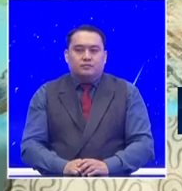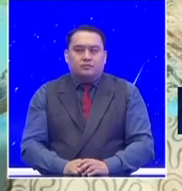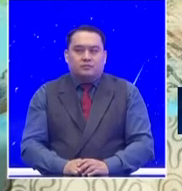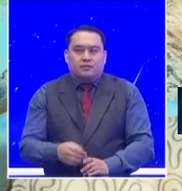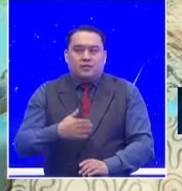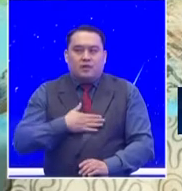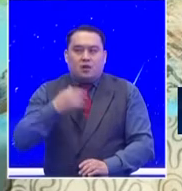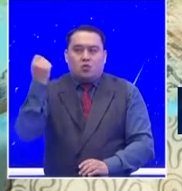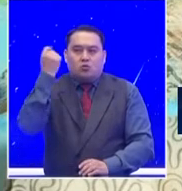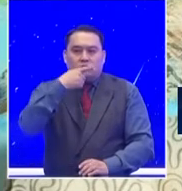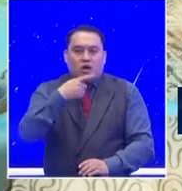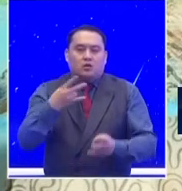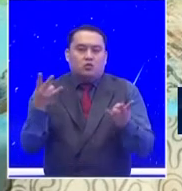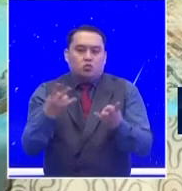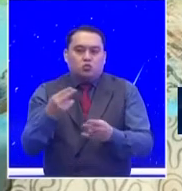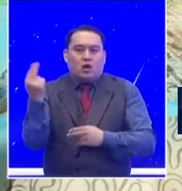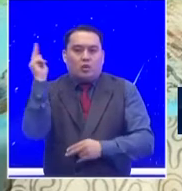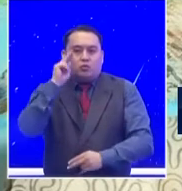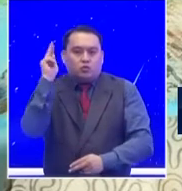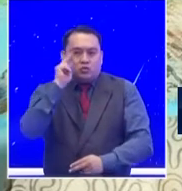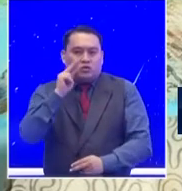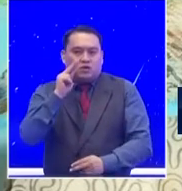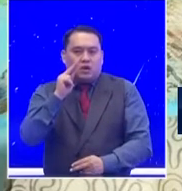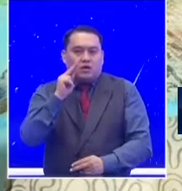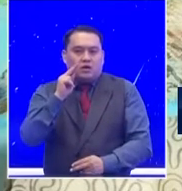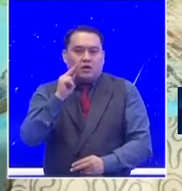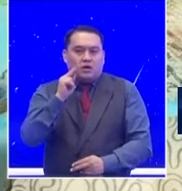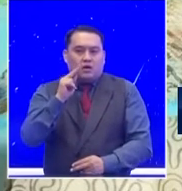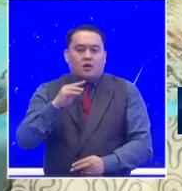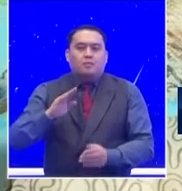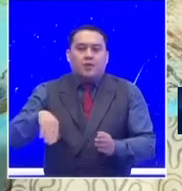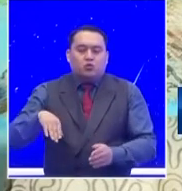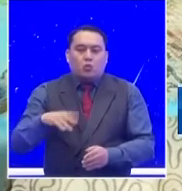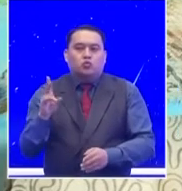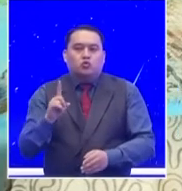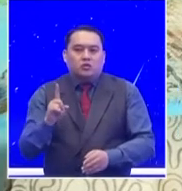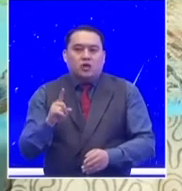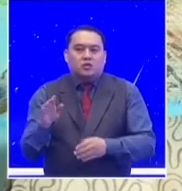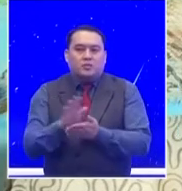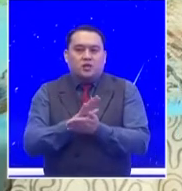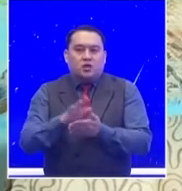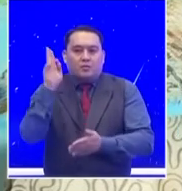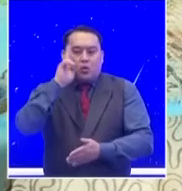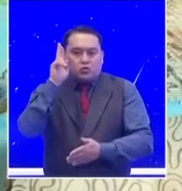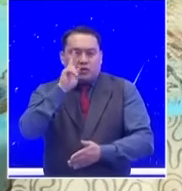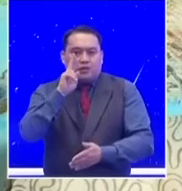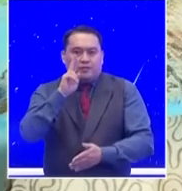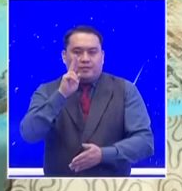Я узнал там, что надо сперва обучиться, потом уже там узнал, что надо грант